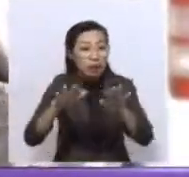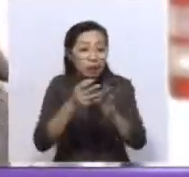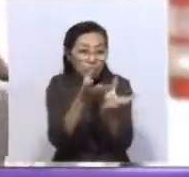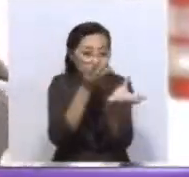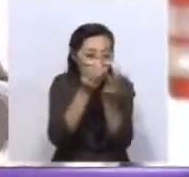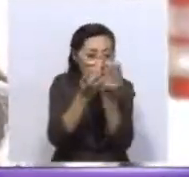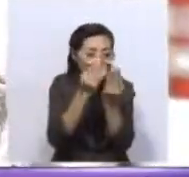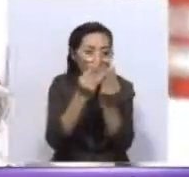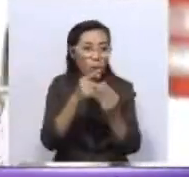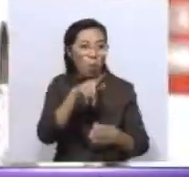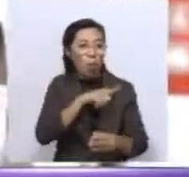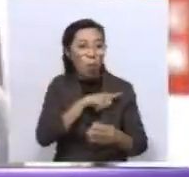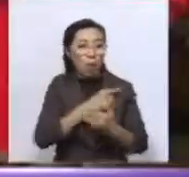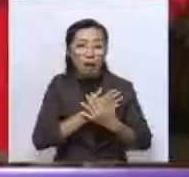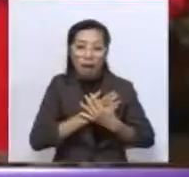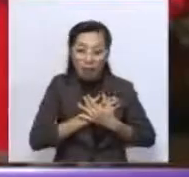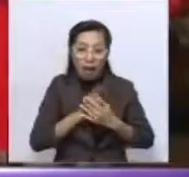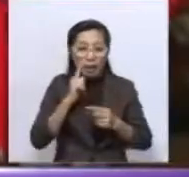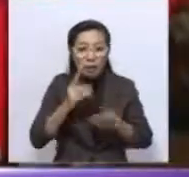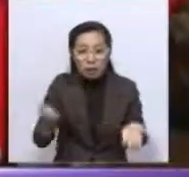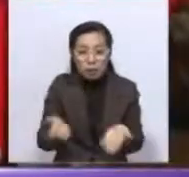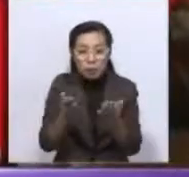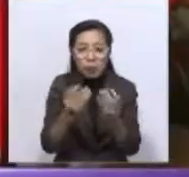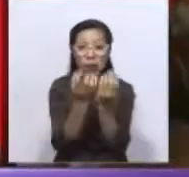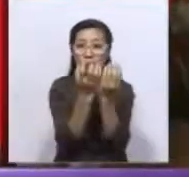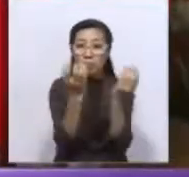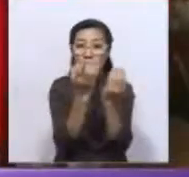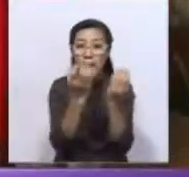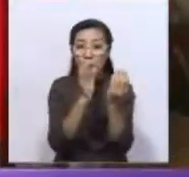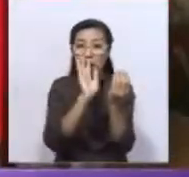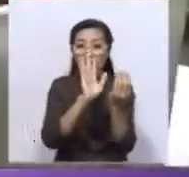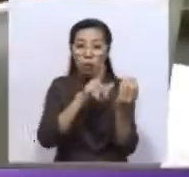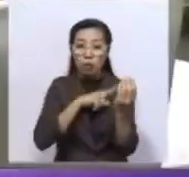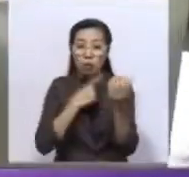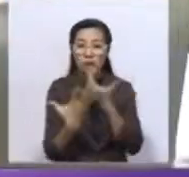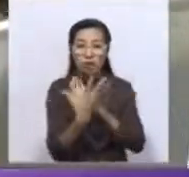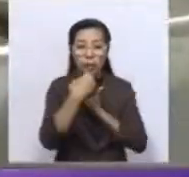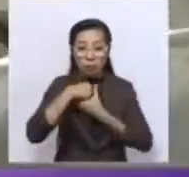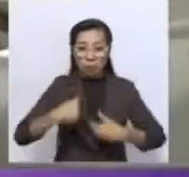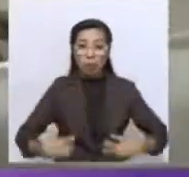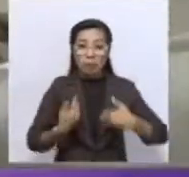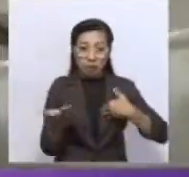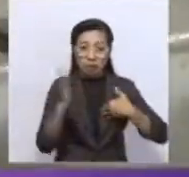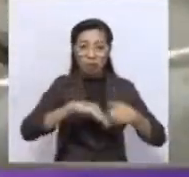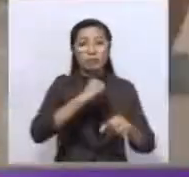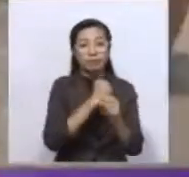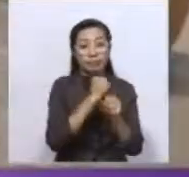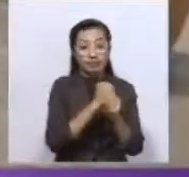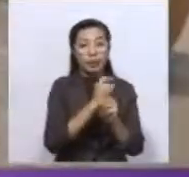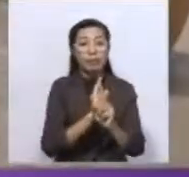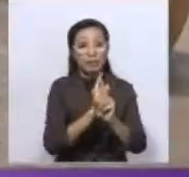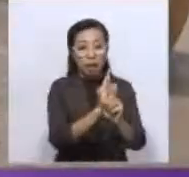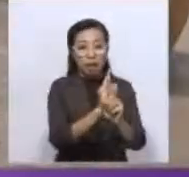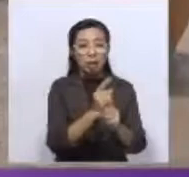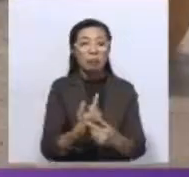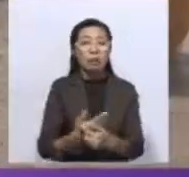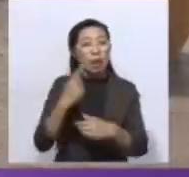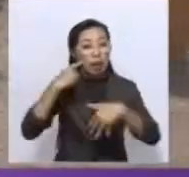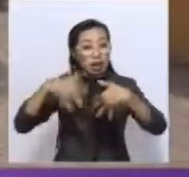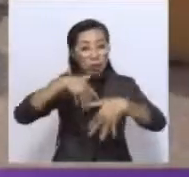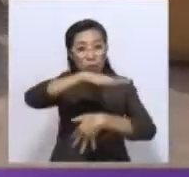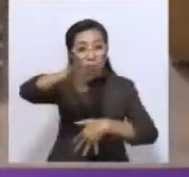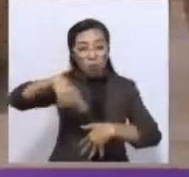พระพุทธศาสนาและส่งเสริมการน้อมนำหลักคำสอนทางพระพุทธศาสนามาปรับใช้ในชีวิตและให้ทุกภาคส่วนในสังคมไทย